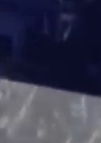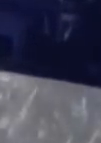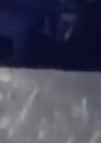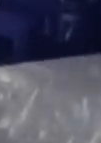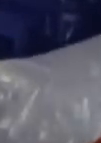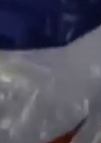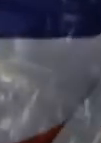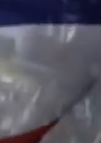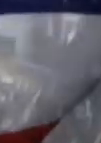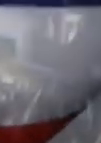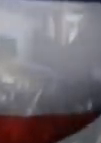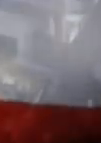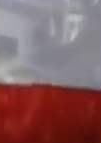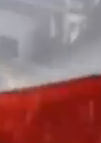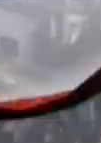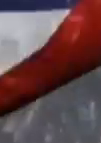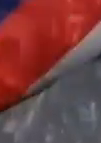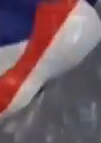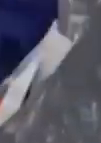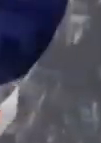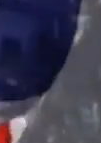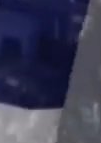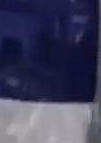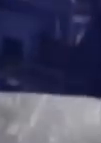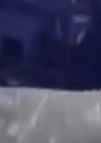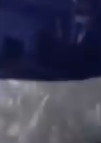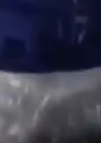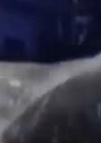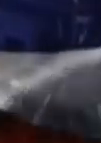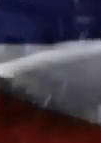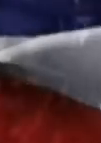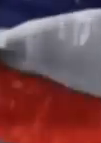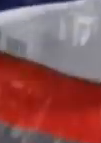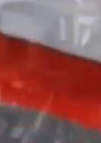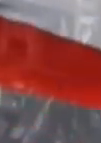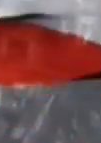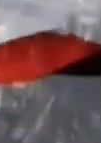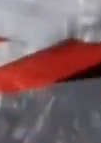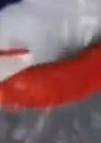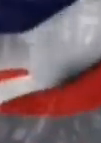ด้วยความสามัคคี